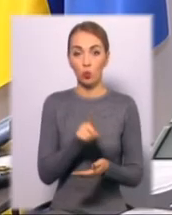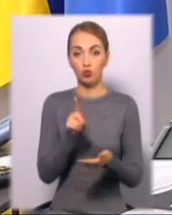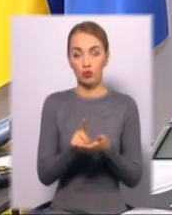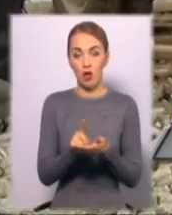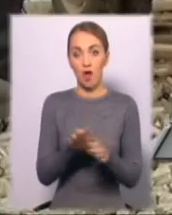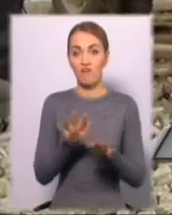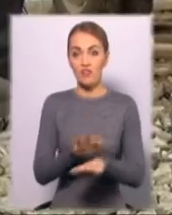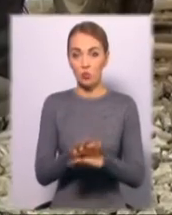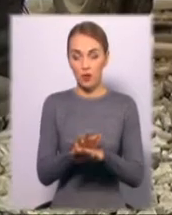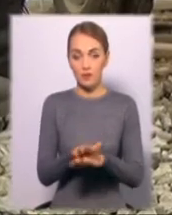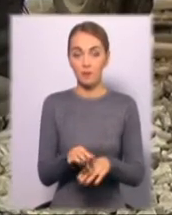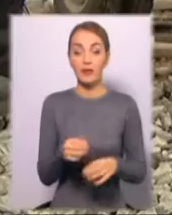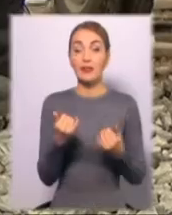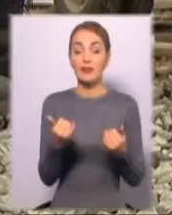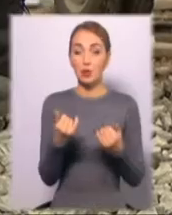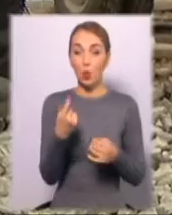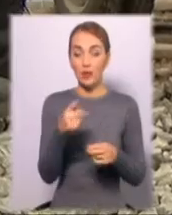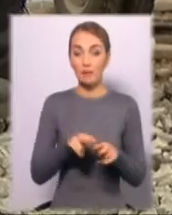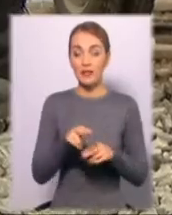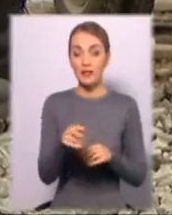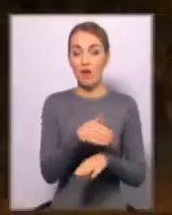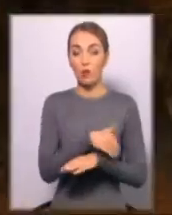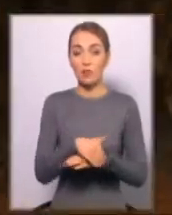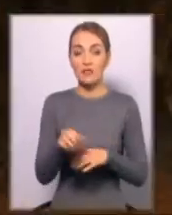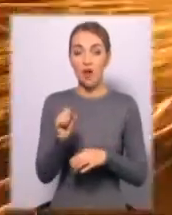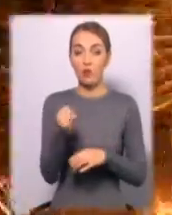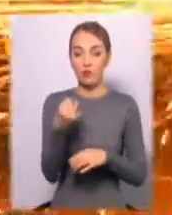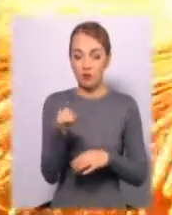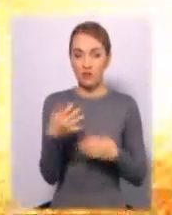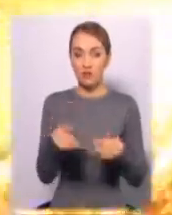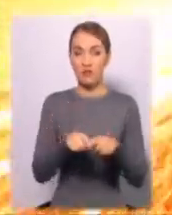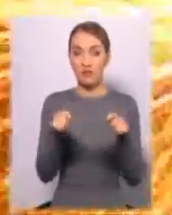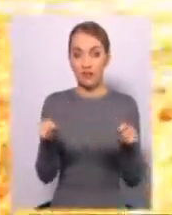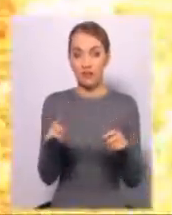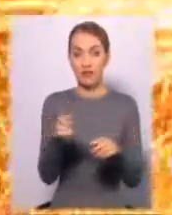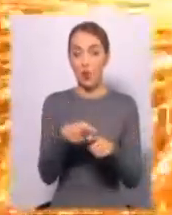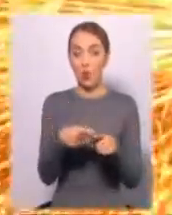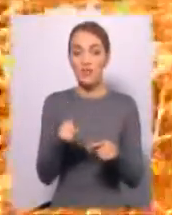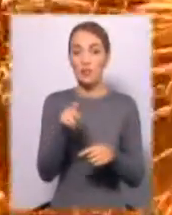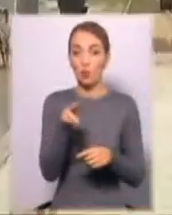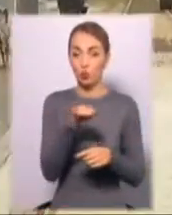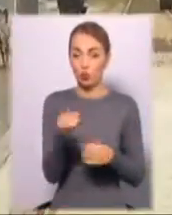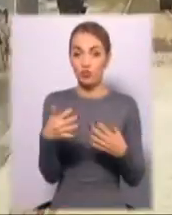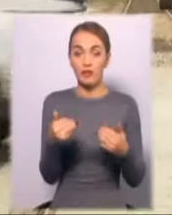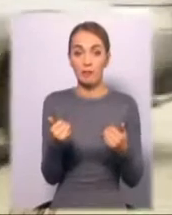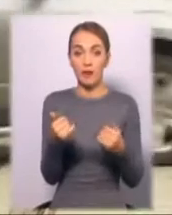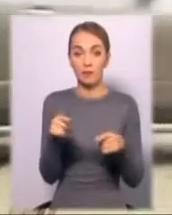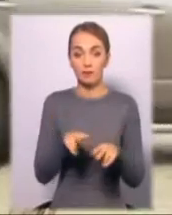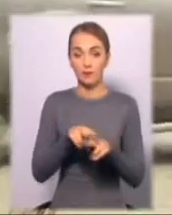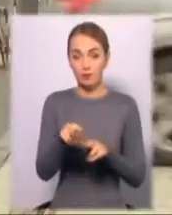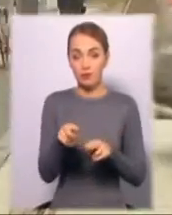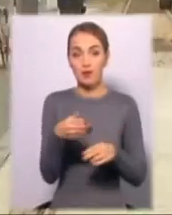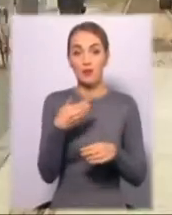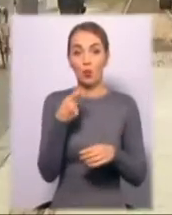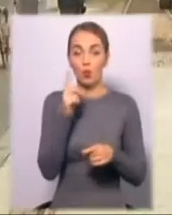вистояти на стоянці. Нині один переїзд на вулиці Автозаводській уже відкрили на розі з Пріорською. Тепер перетнути колії можна